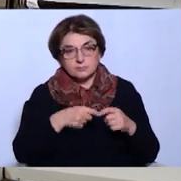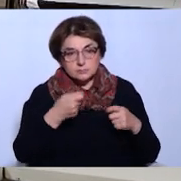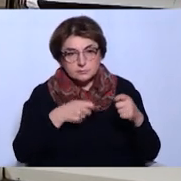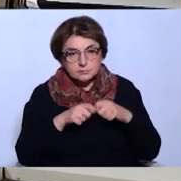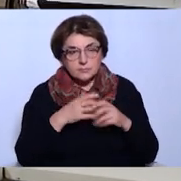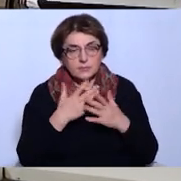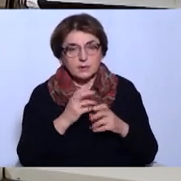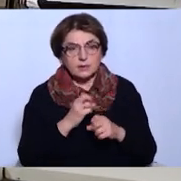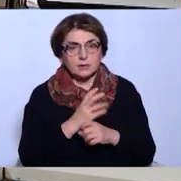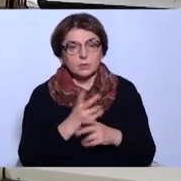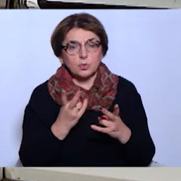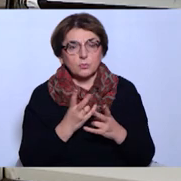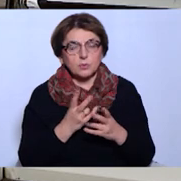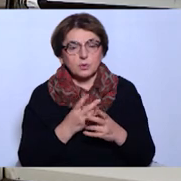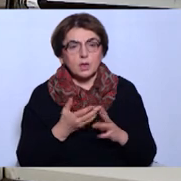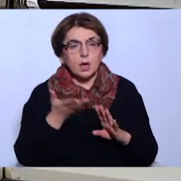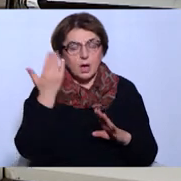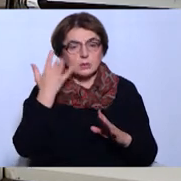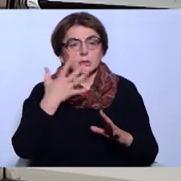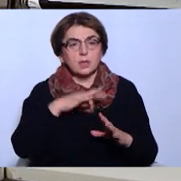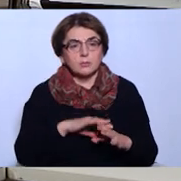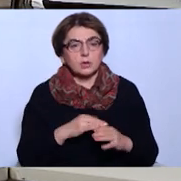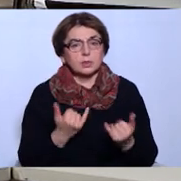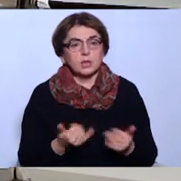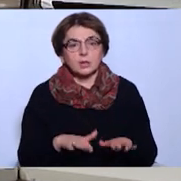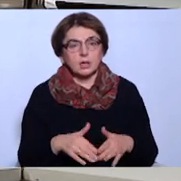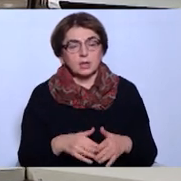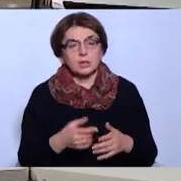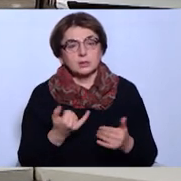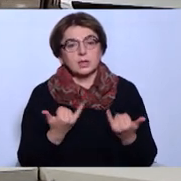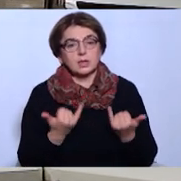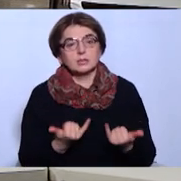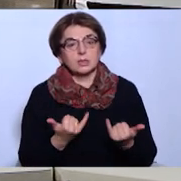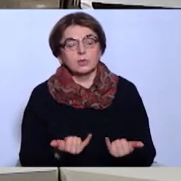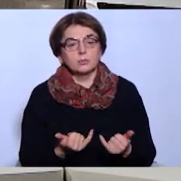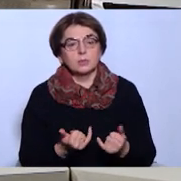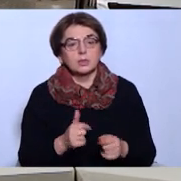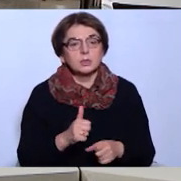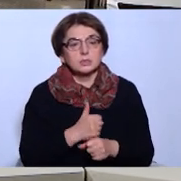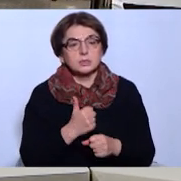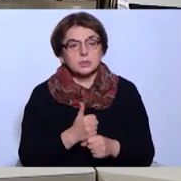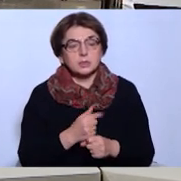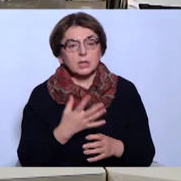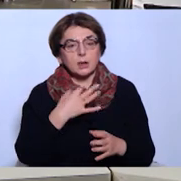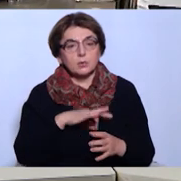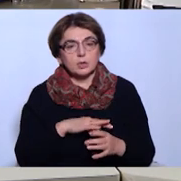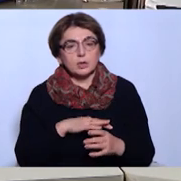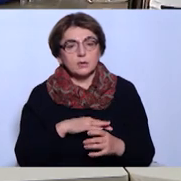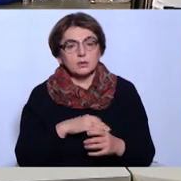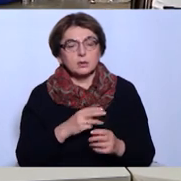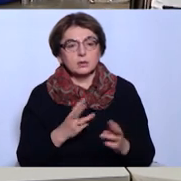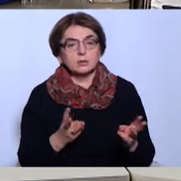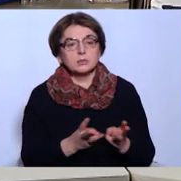საშუალება, რომელსაც ადრე უფრო გამოიყენებდნენ და დღესდღეობით ძირითადად ასევე გამოიყენება